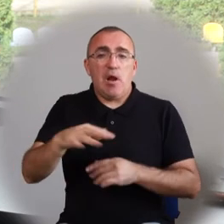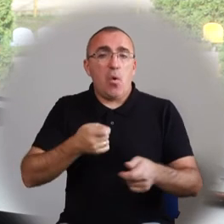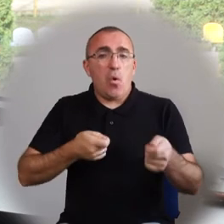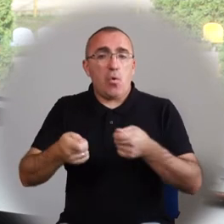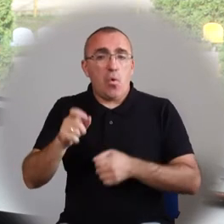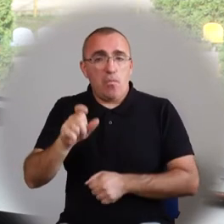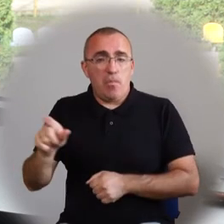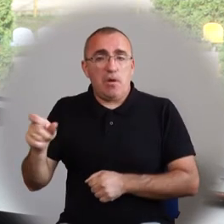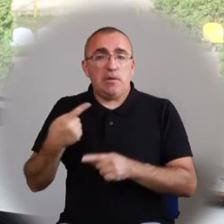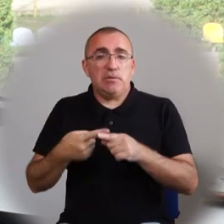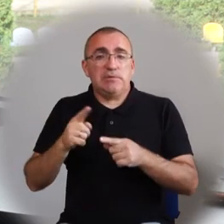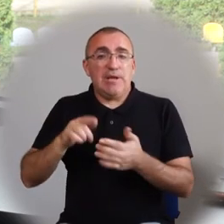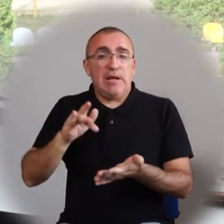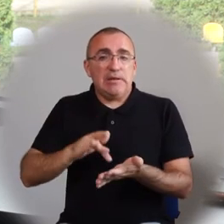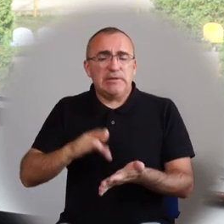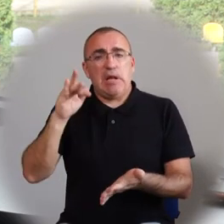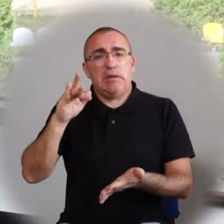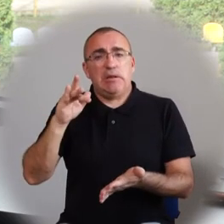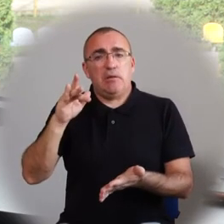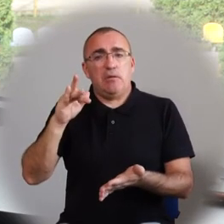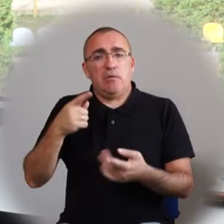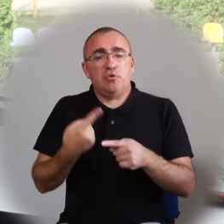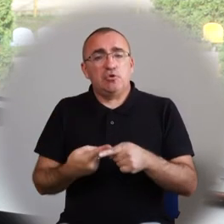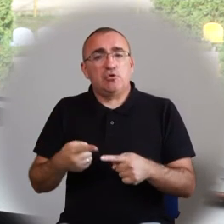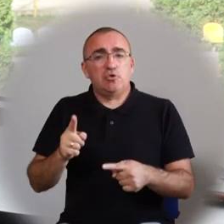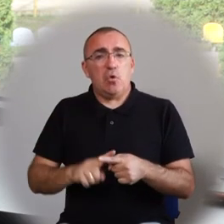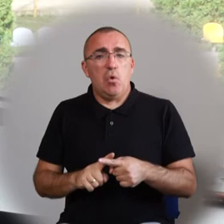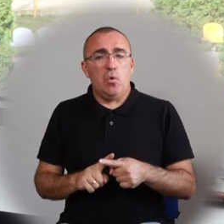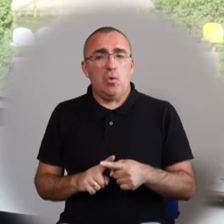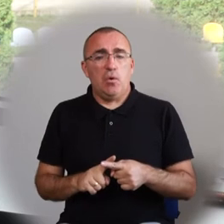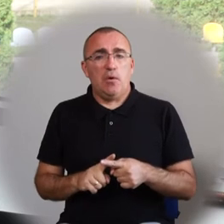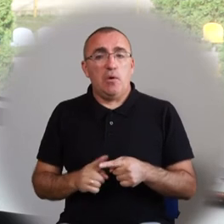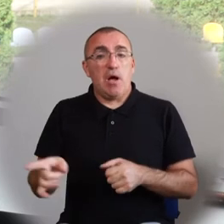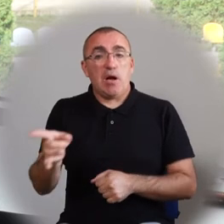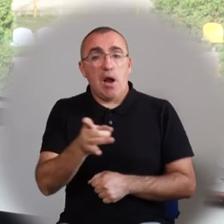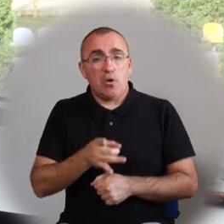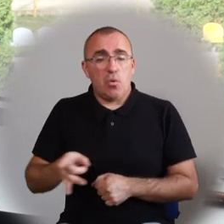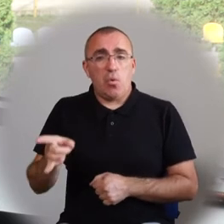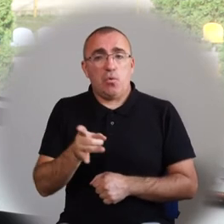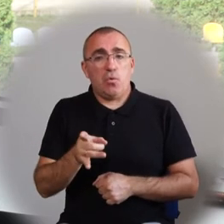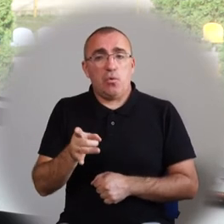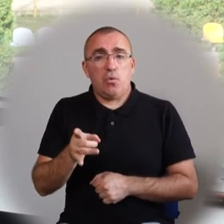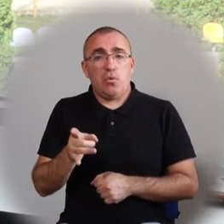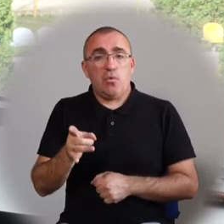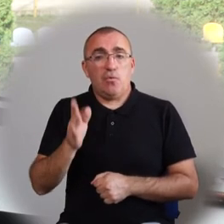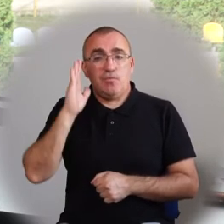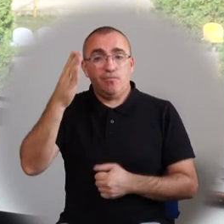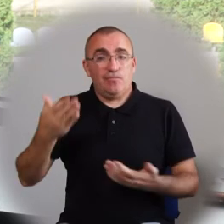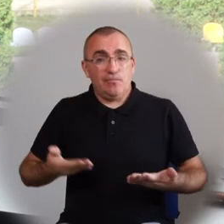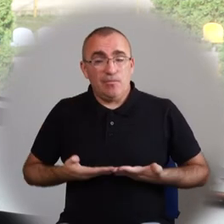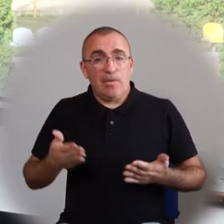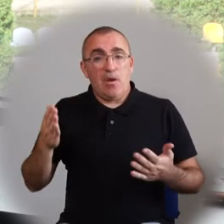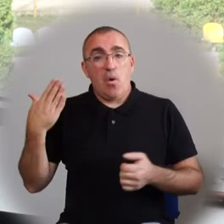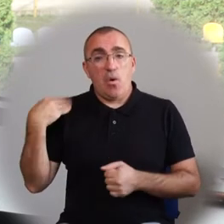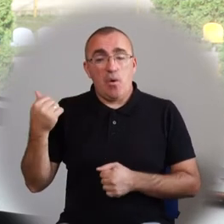будуть об'єднані територіальні громади. І саме центр цього району і